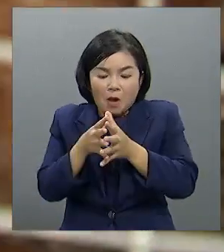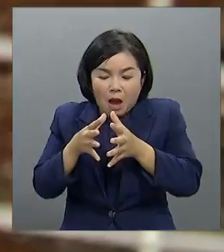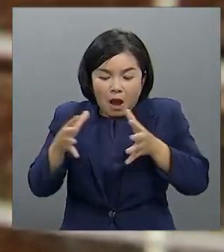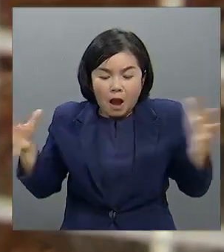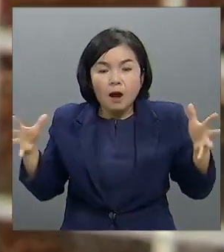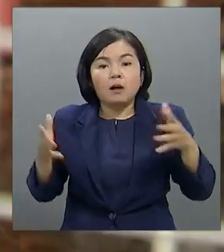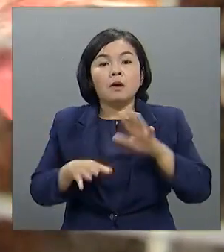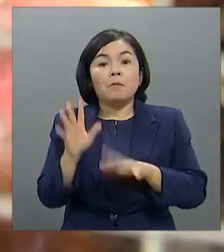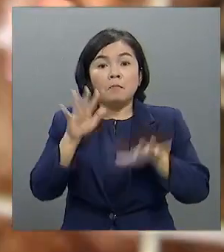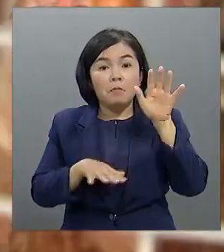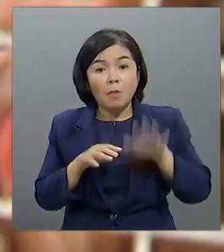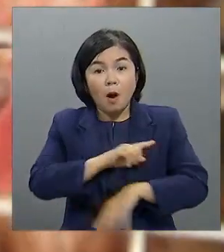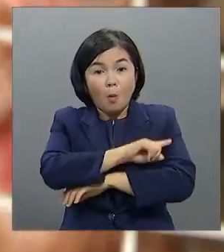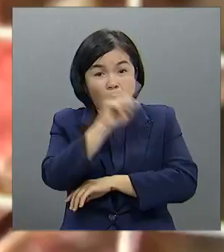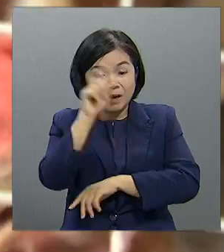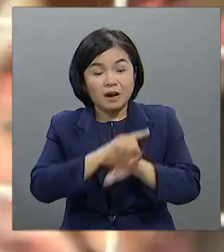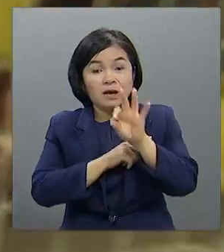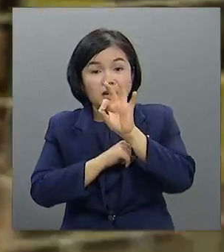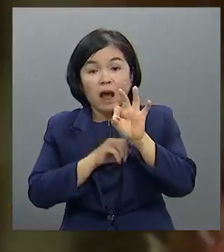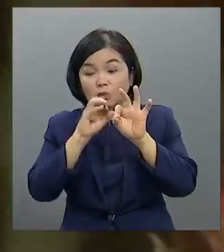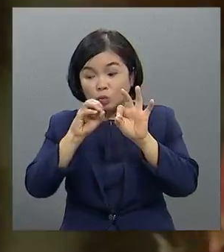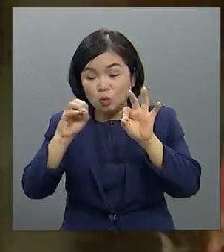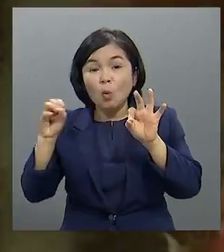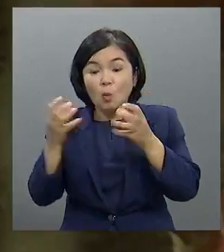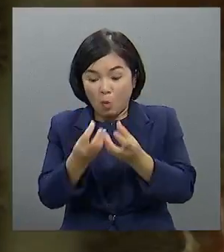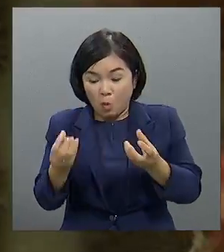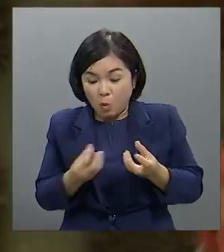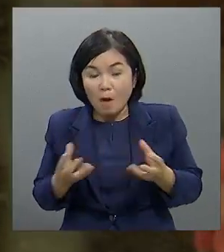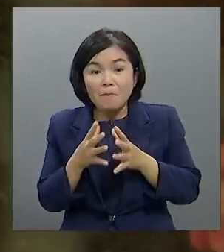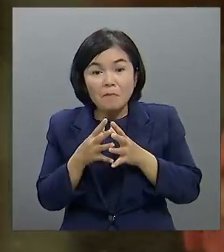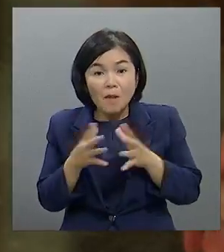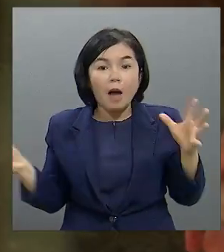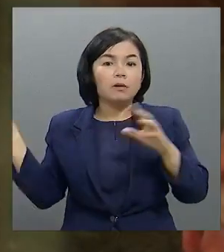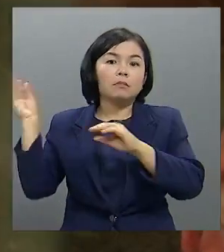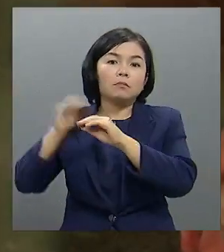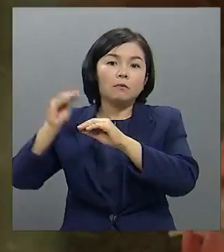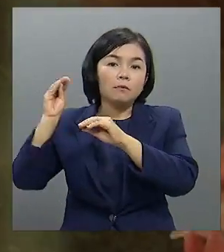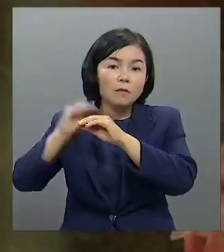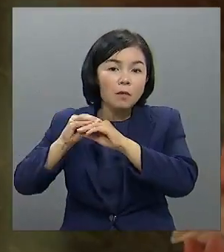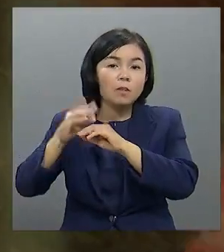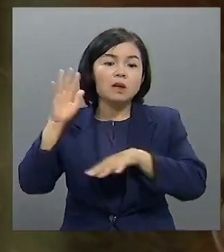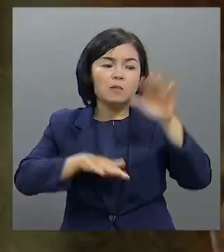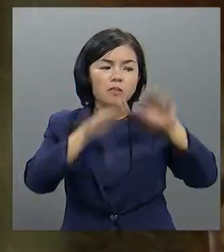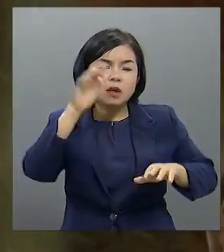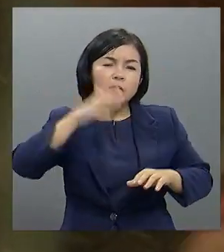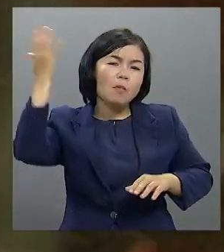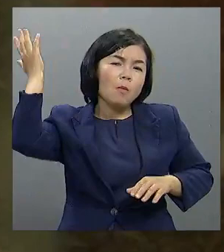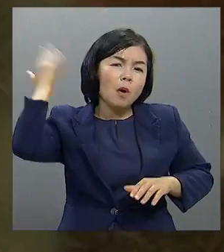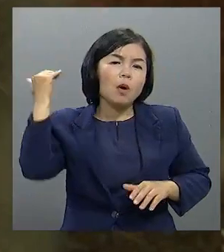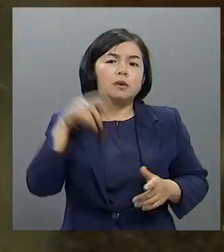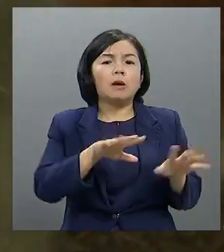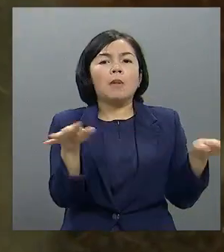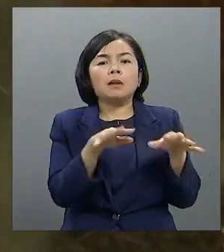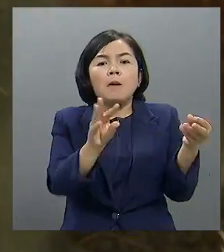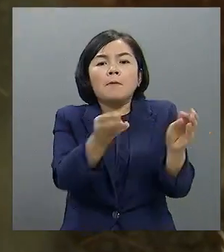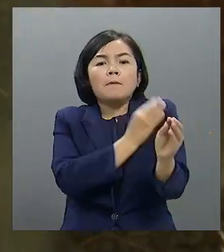900ฟองต่อวันอย่างที่น้องปังบอกไว้เลยนะคะซึ่งถือเป็นปริมาณที่เพิ่มมากถ้าหากว่าเทียบกับช่วงก่อนหน้านี้ที่เก็บได้เพียงวันละ